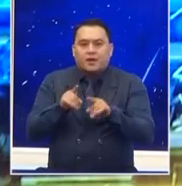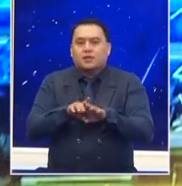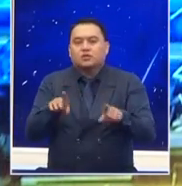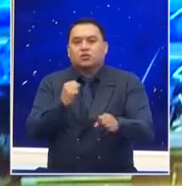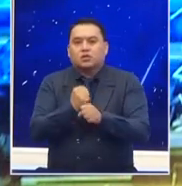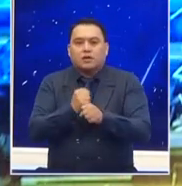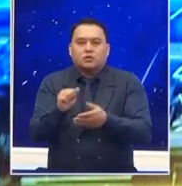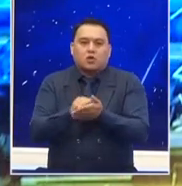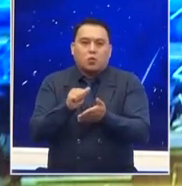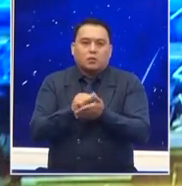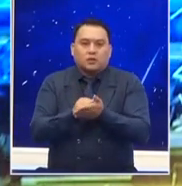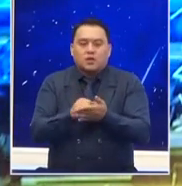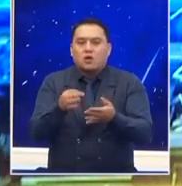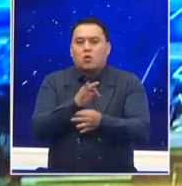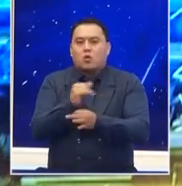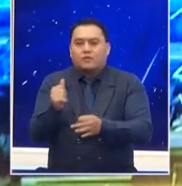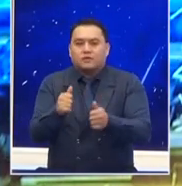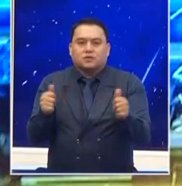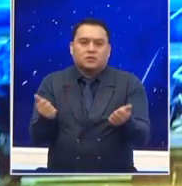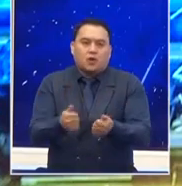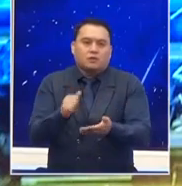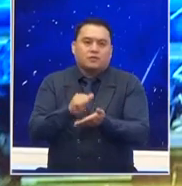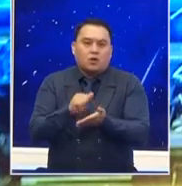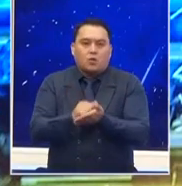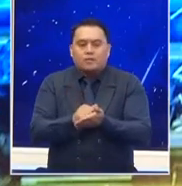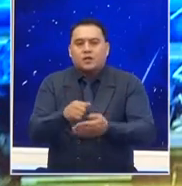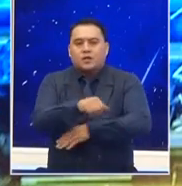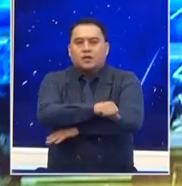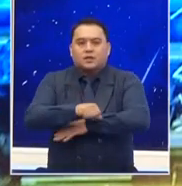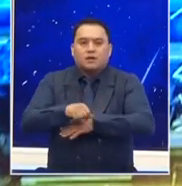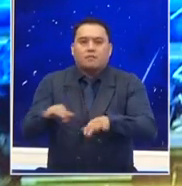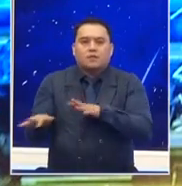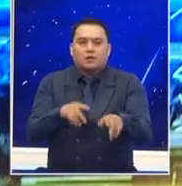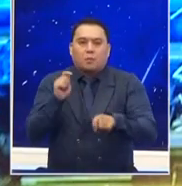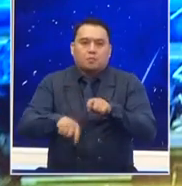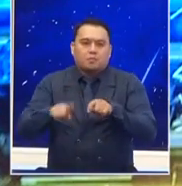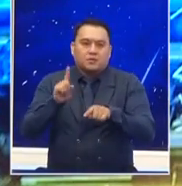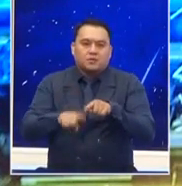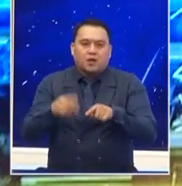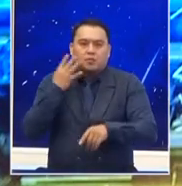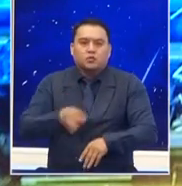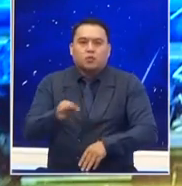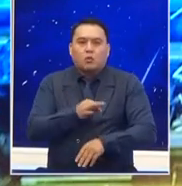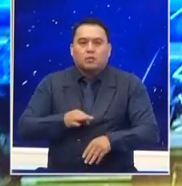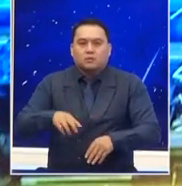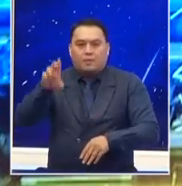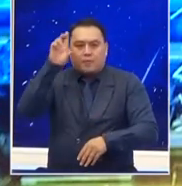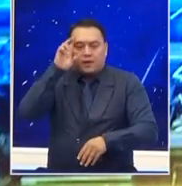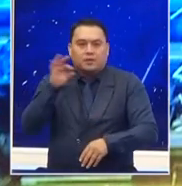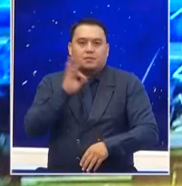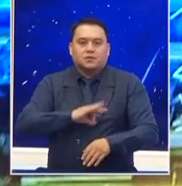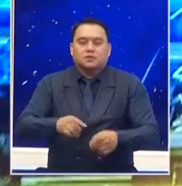жасалады ілеспе құжаттарды рәсімдеу арқылы. Бұл тауарлардың шекарадан өту процесін тездетеді, дейді Алматы облысы бойынша мемлекеттік